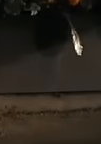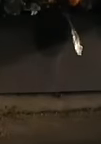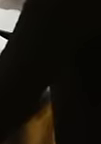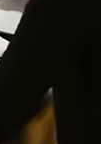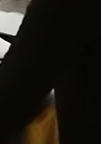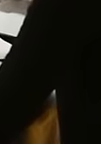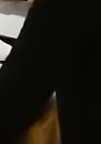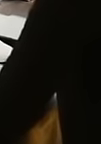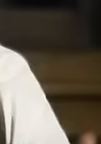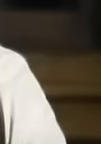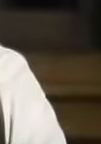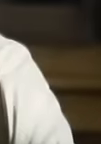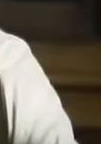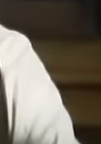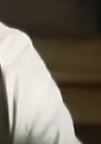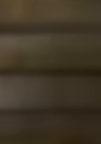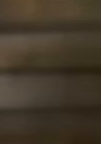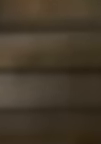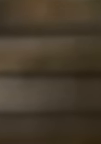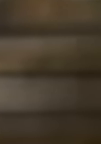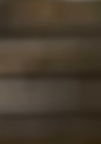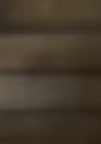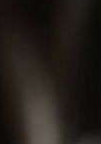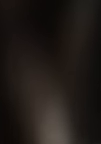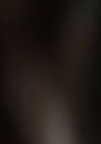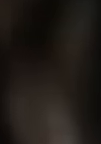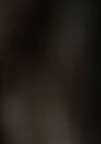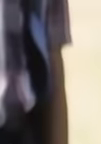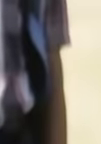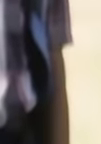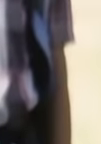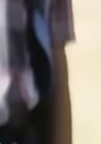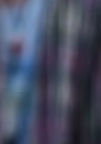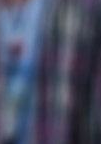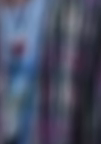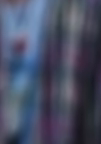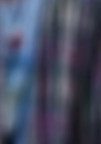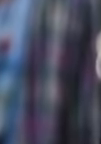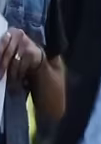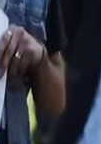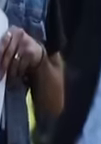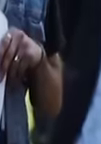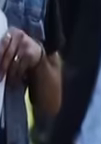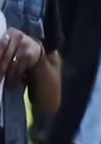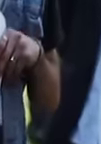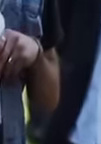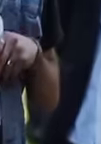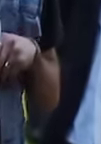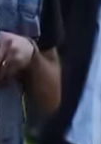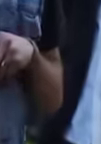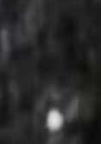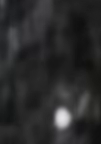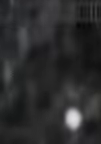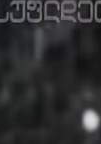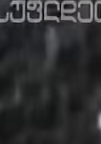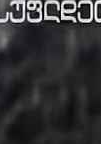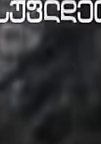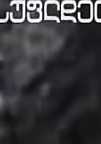კეთილდღეობა. კანონშემოქმედება პროფესია, მეტიც მეცნიერება. ძალა მრავალფეროვნებაში,